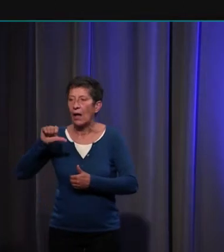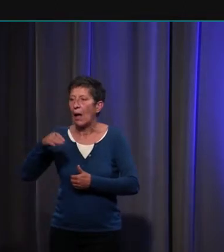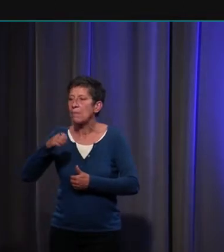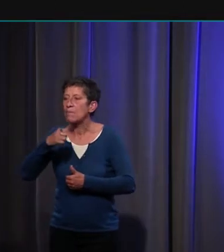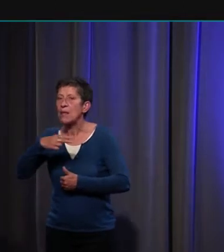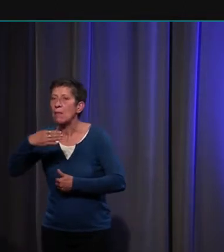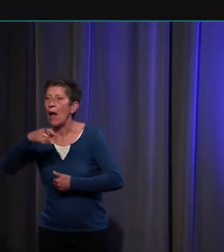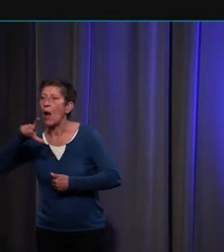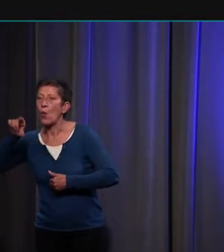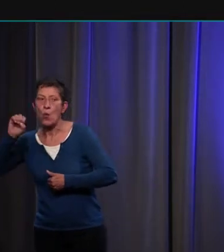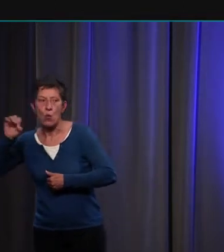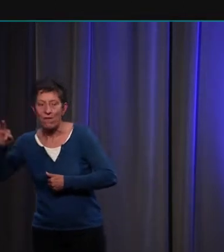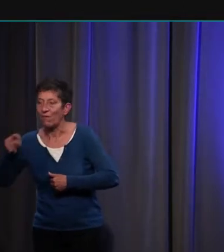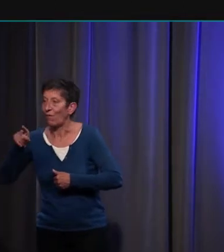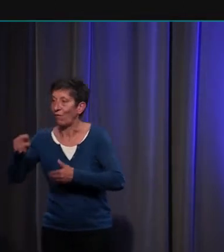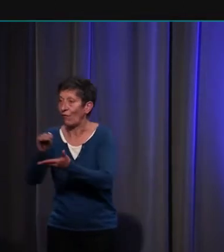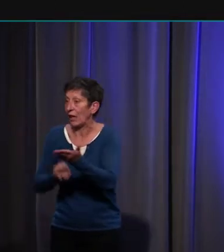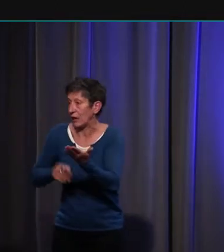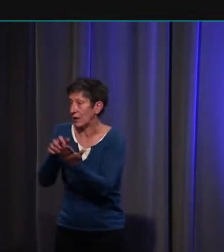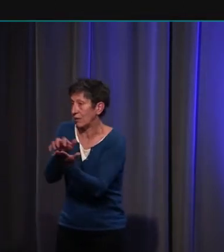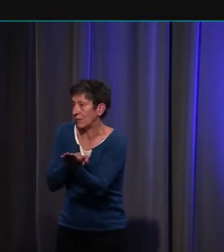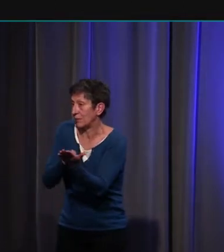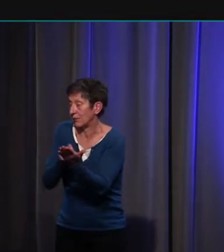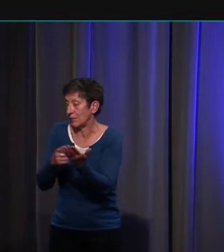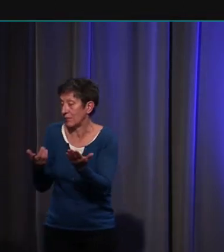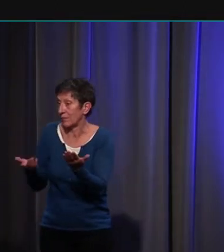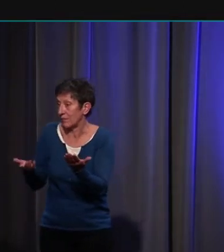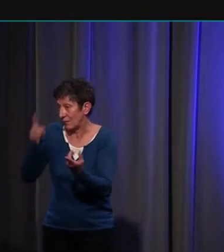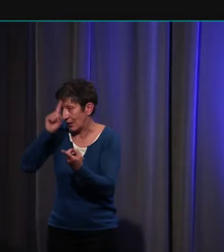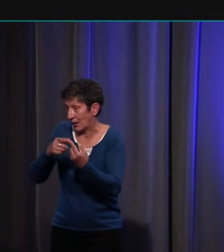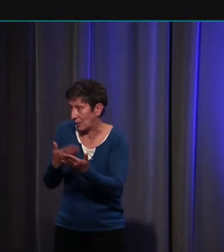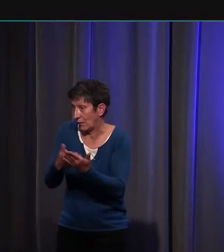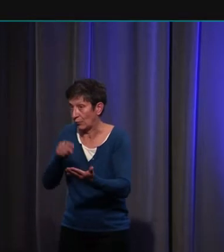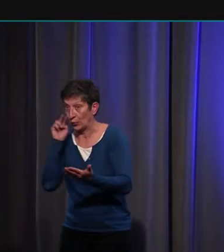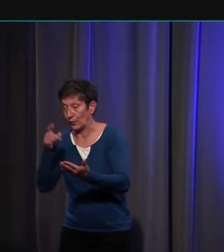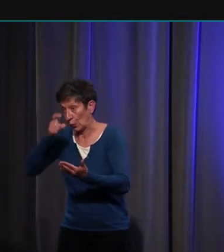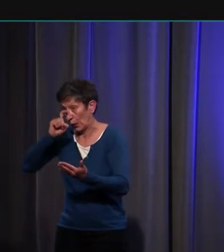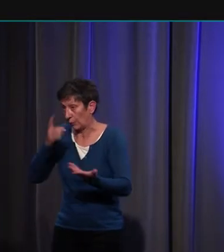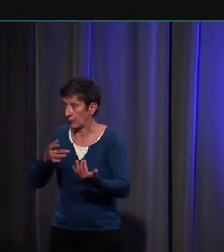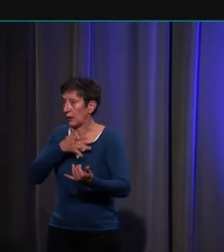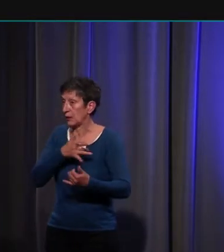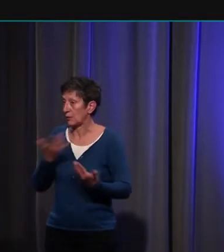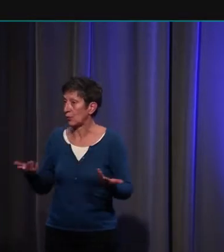récit enfin un cumul des récits d'historiens contemporain vu par les haras très intéressant